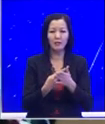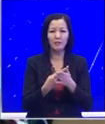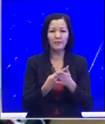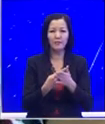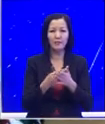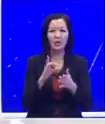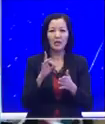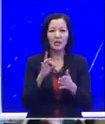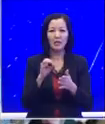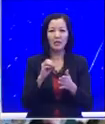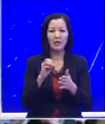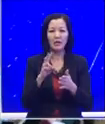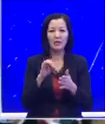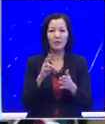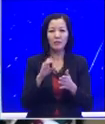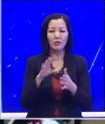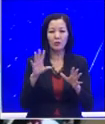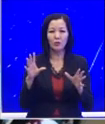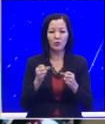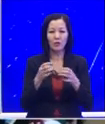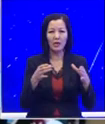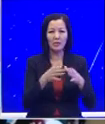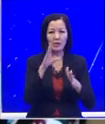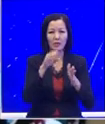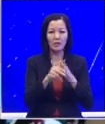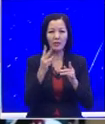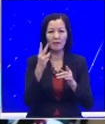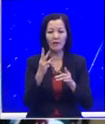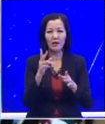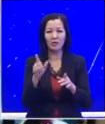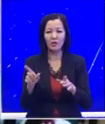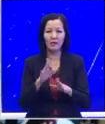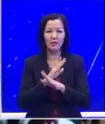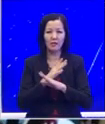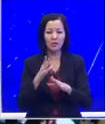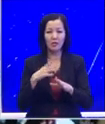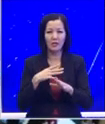реанимационное отделение. Двое пациентов скончались ввиду